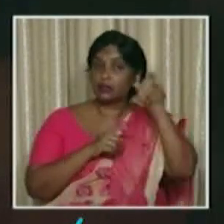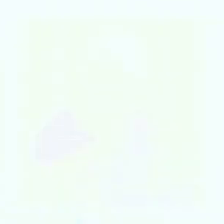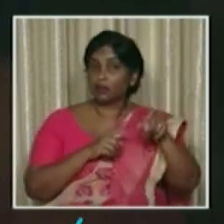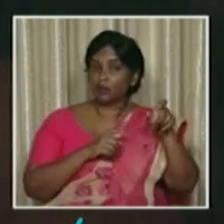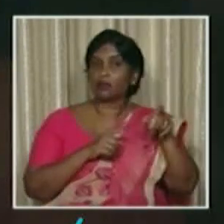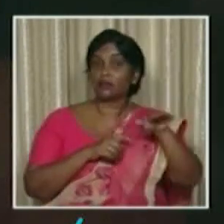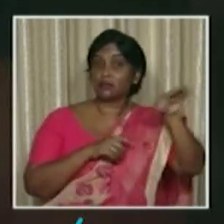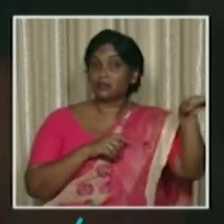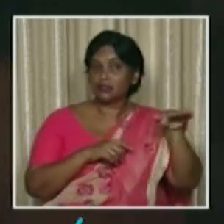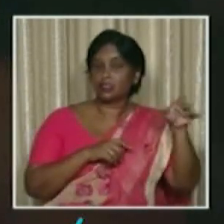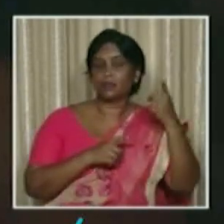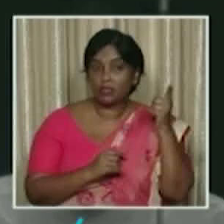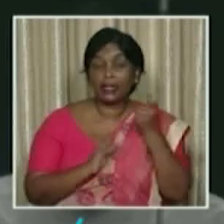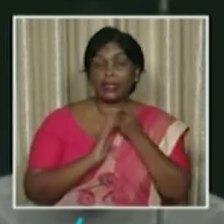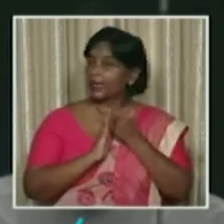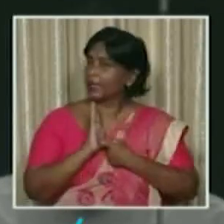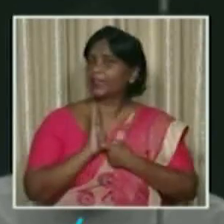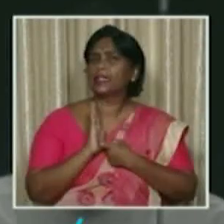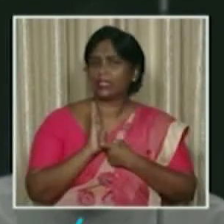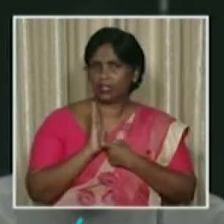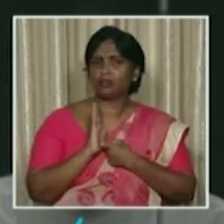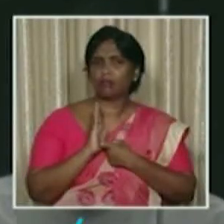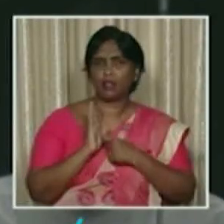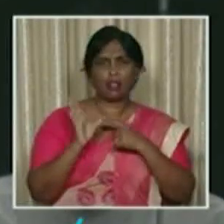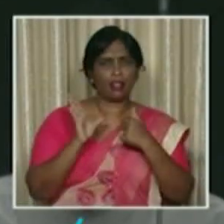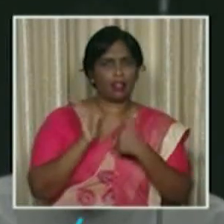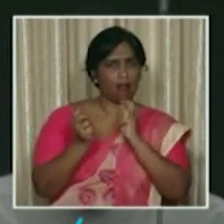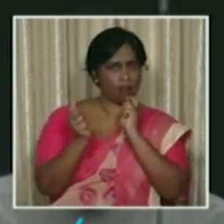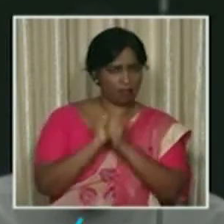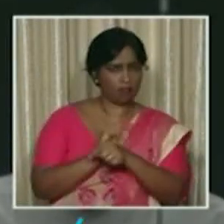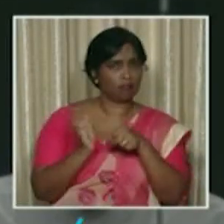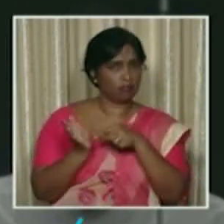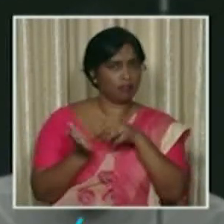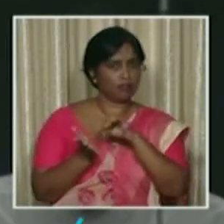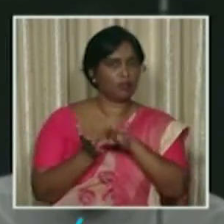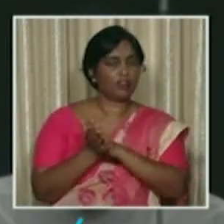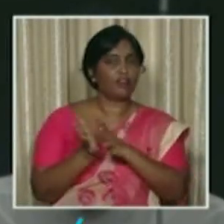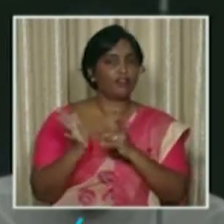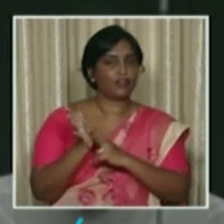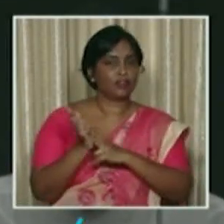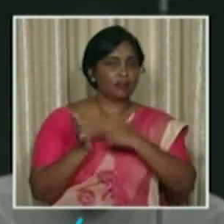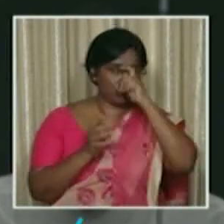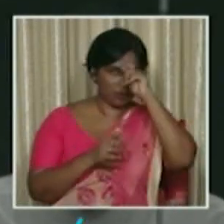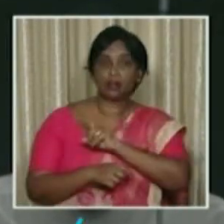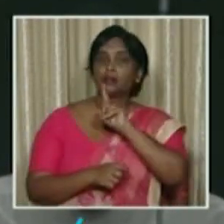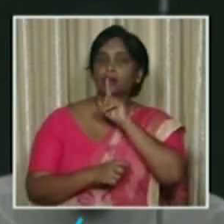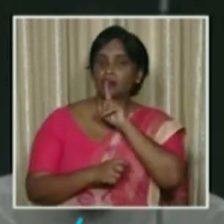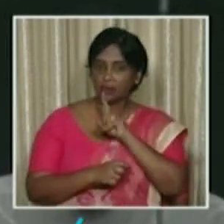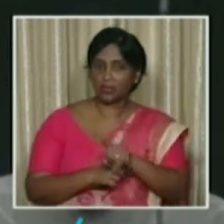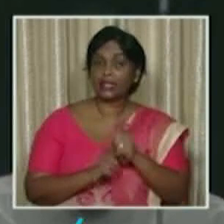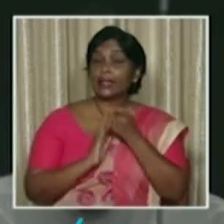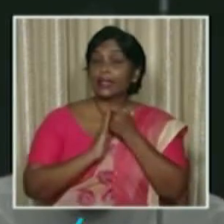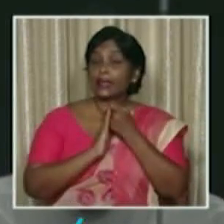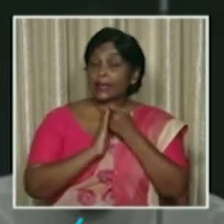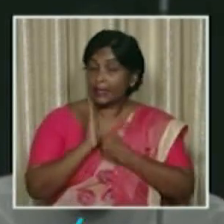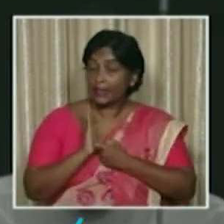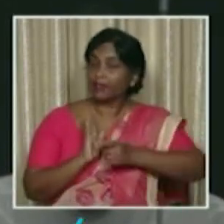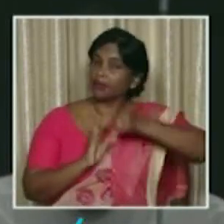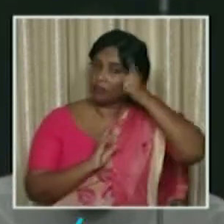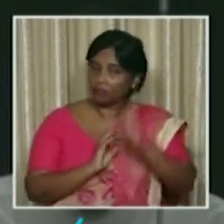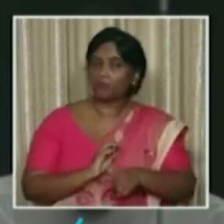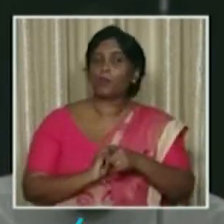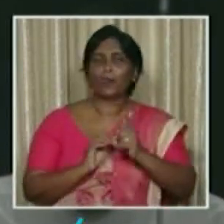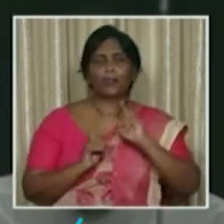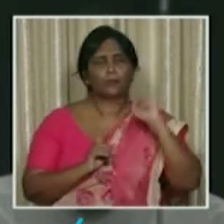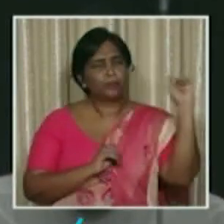සහෝදර ප්‍රජාවගේ ඉල්ලීම වෙලා තියෙන්නේ මේ පනත සංශෝධනය වෙනවා නම් මං විජේදාස රාජපක්ෂ මැතිතුමාගෙන් ඉල්ලනවා නීතියෙන් අනිවාර්ය කරන්න